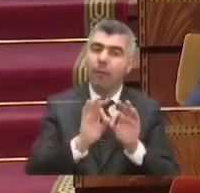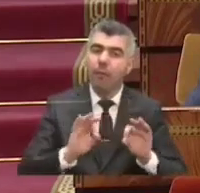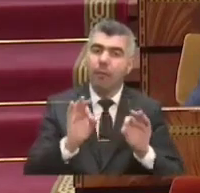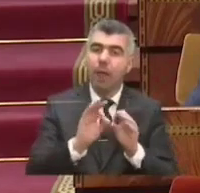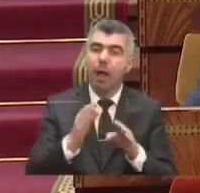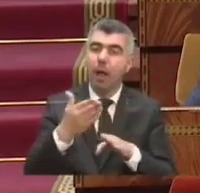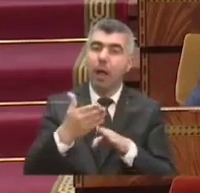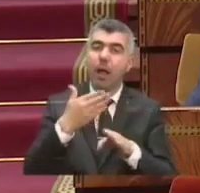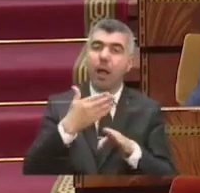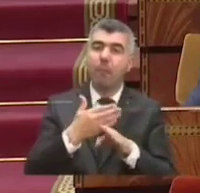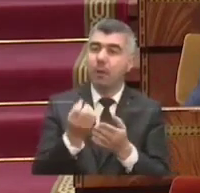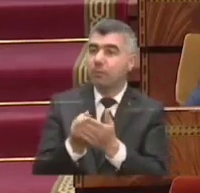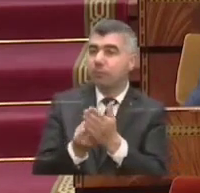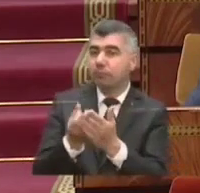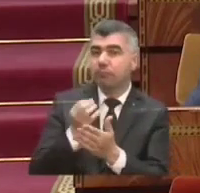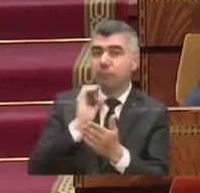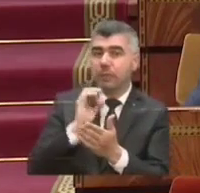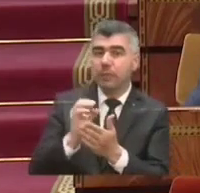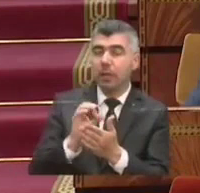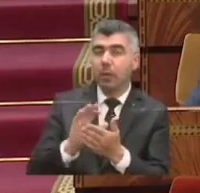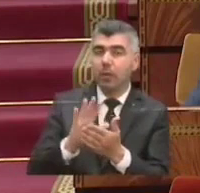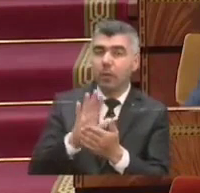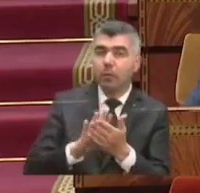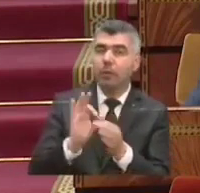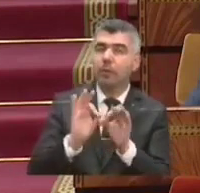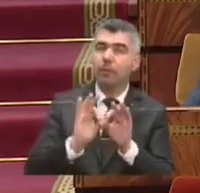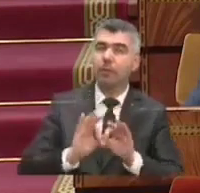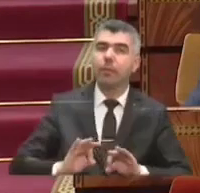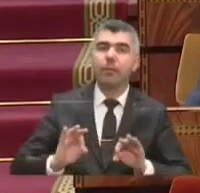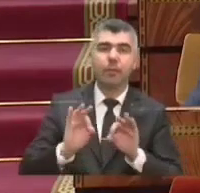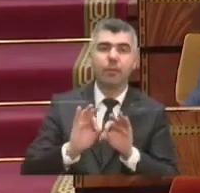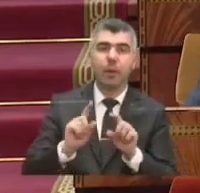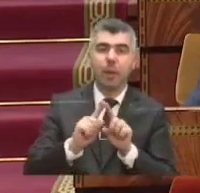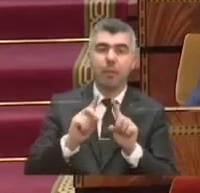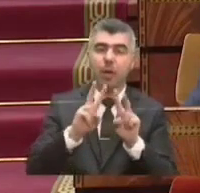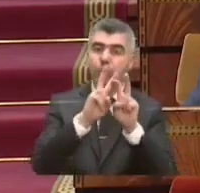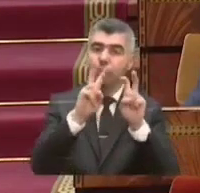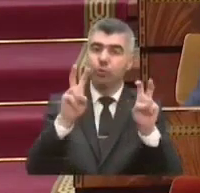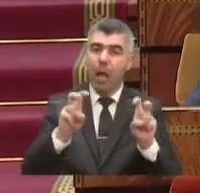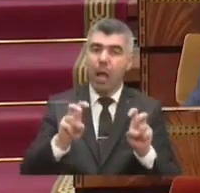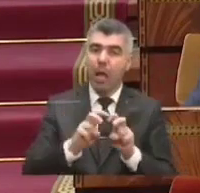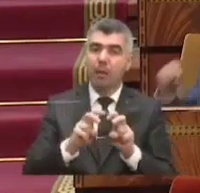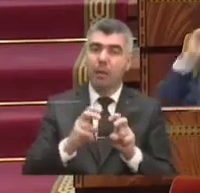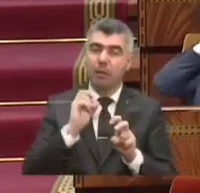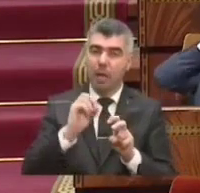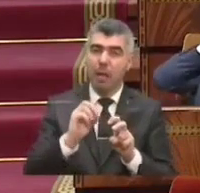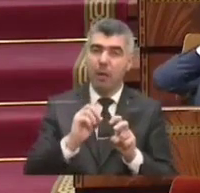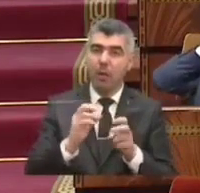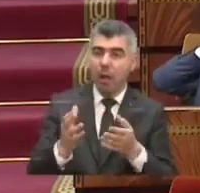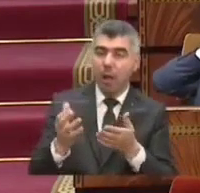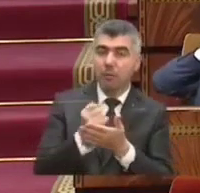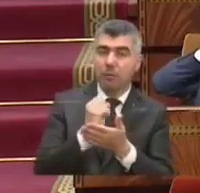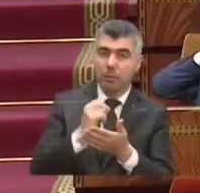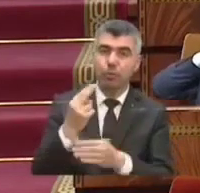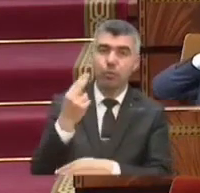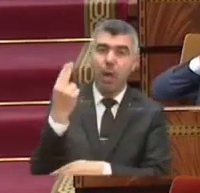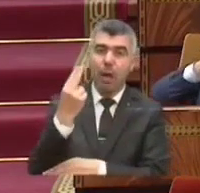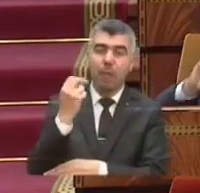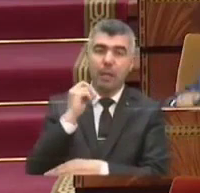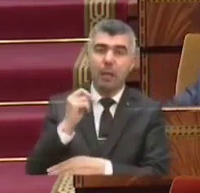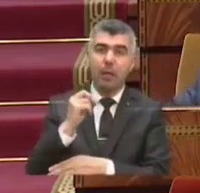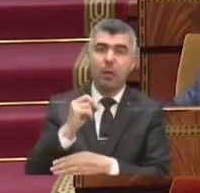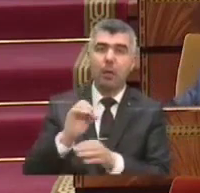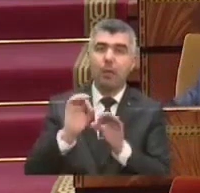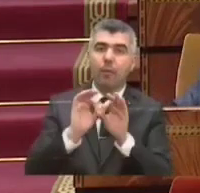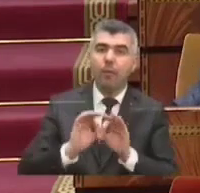للدبلومات الجامعيه والفرق الكبير بينها وبين الشواهد الجامعية. عندما وجدوا أنفسهم أمام دبلوم جامعي